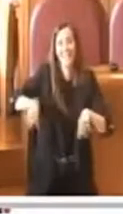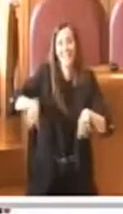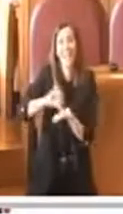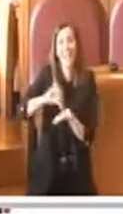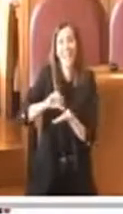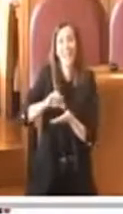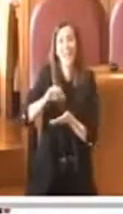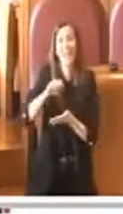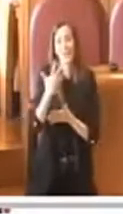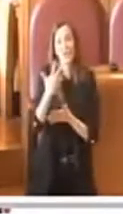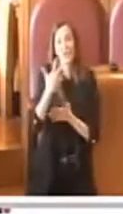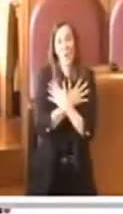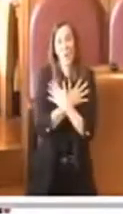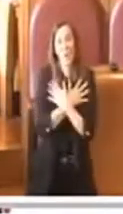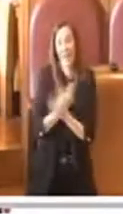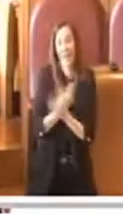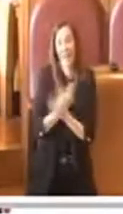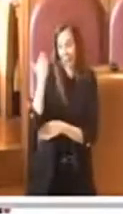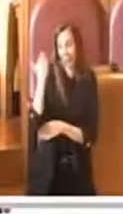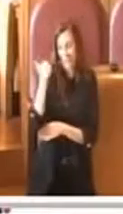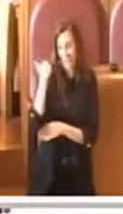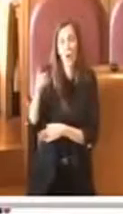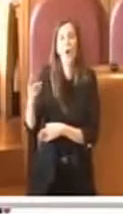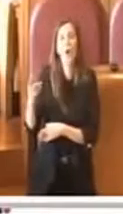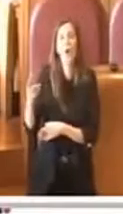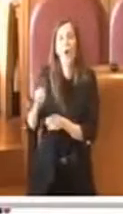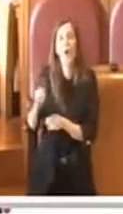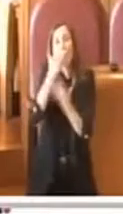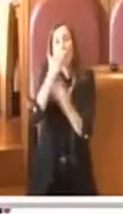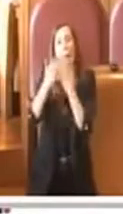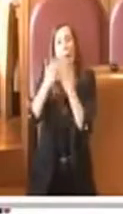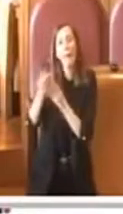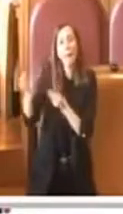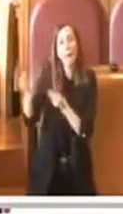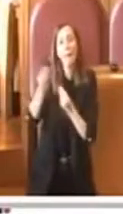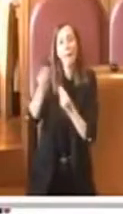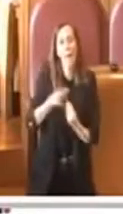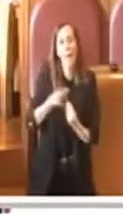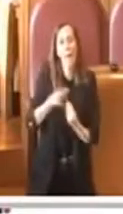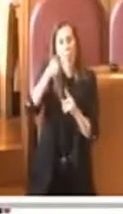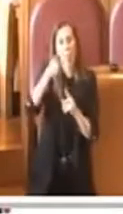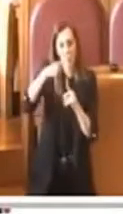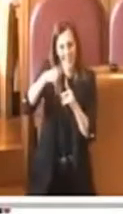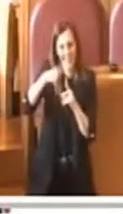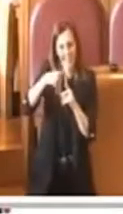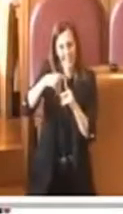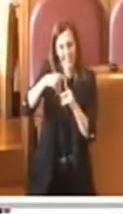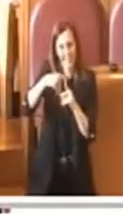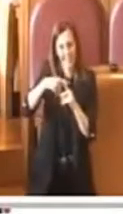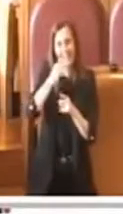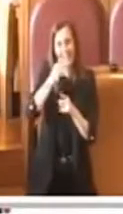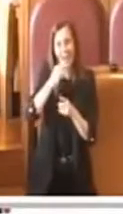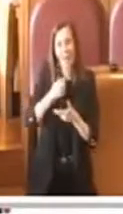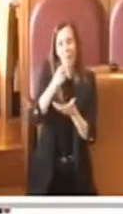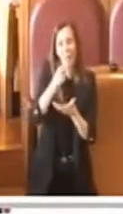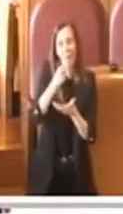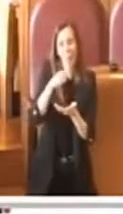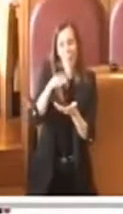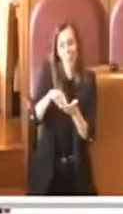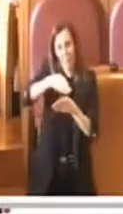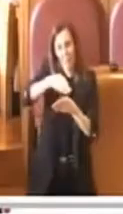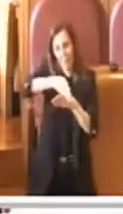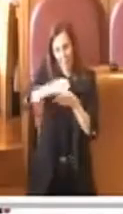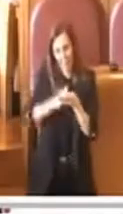5 maggio si è espresso positivamente sulla possibilità di destinare parte dei fondi che sarebbero